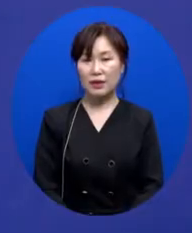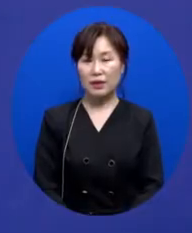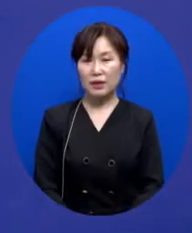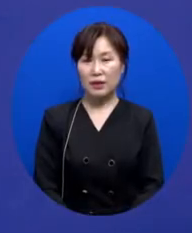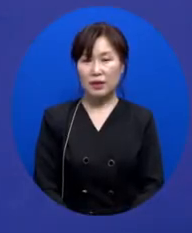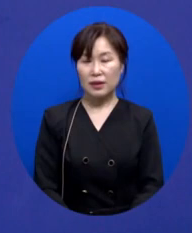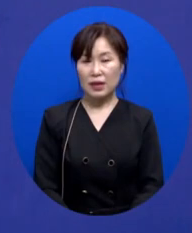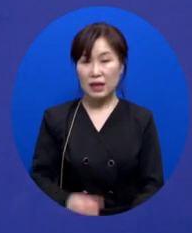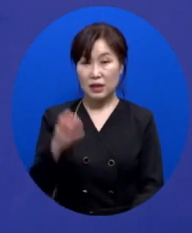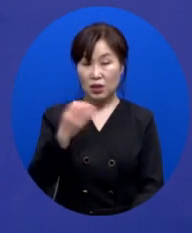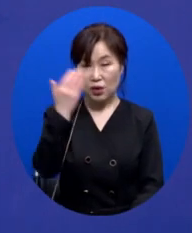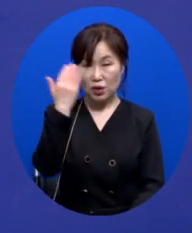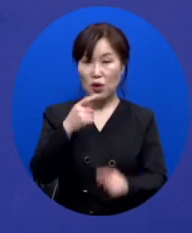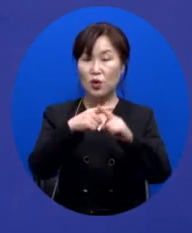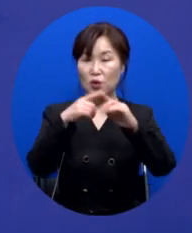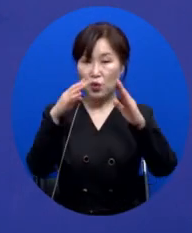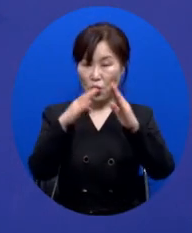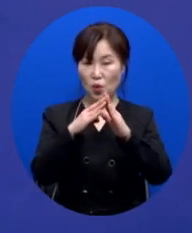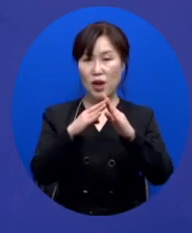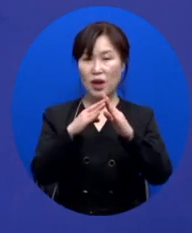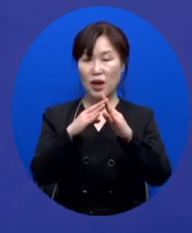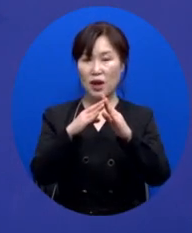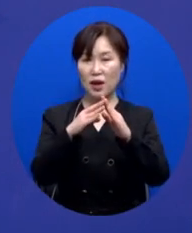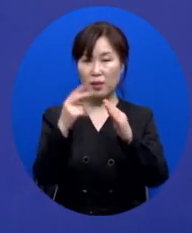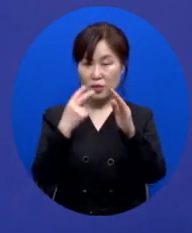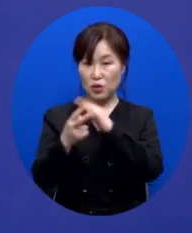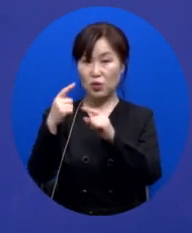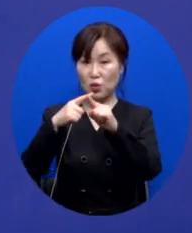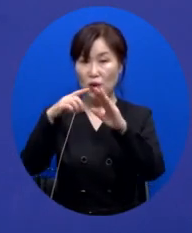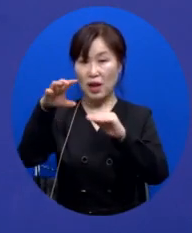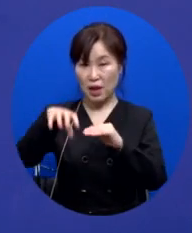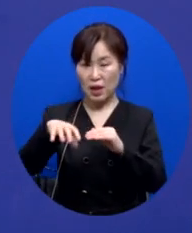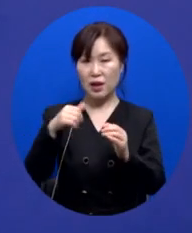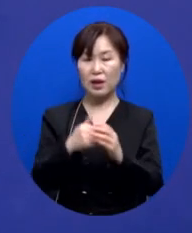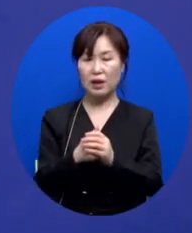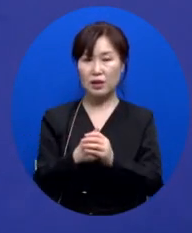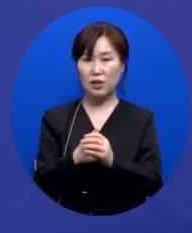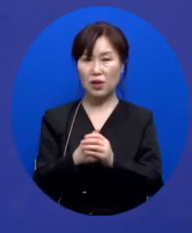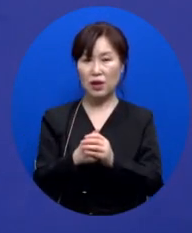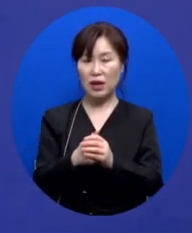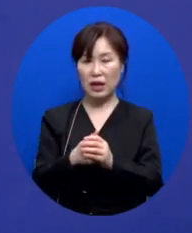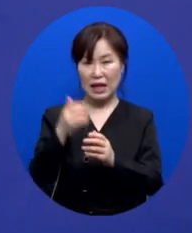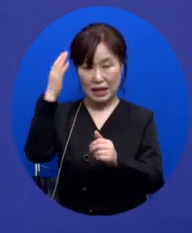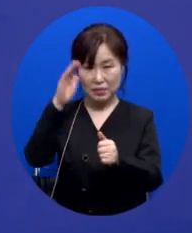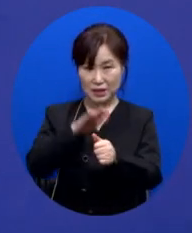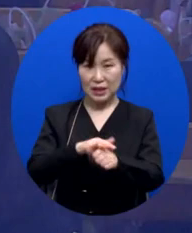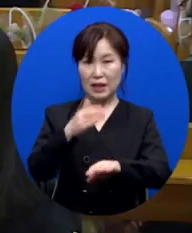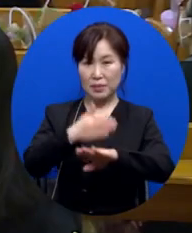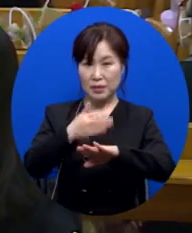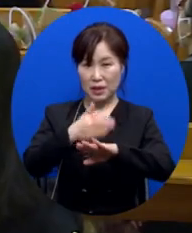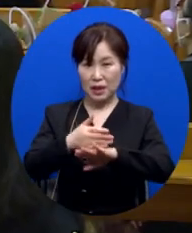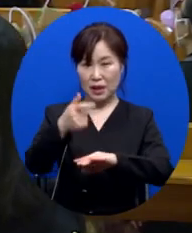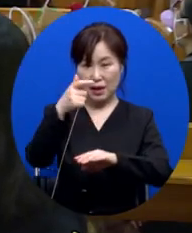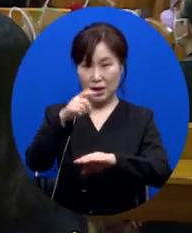기독교 대한 성결교회 용인 비정 교배가 창립 4 13주년 기념 임직 감사예배를 드렸습니다